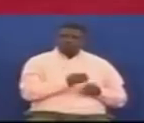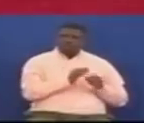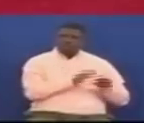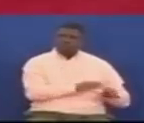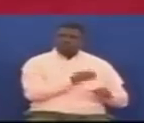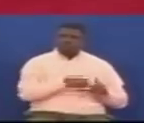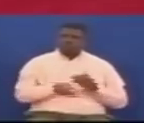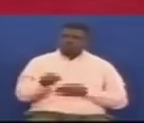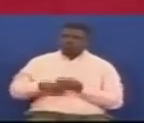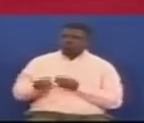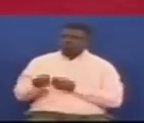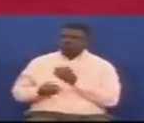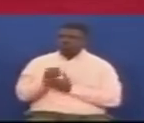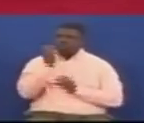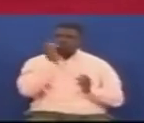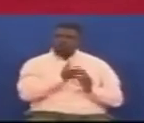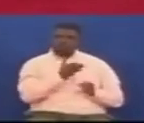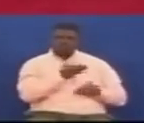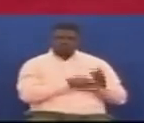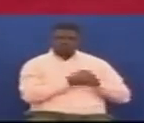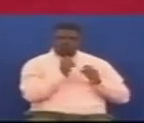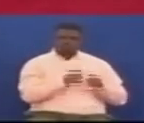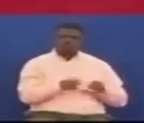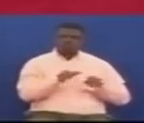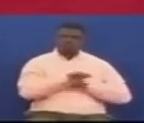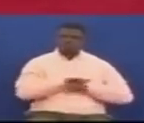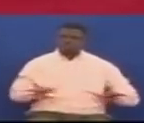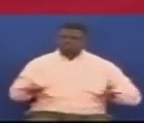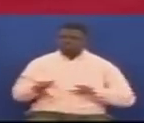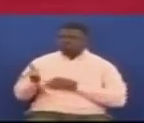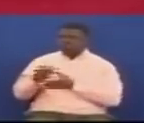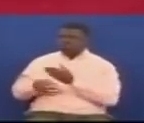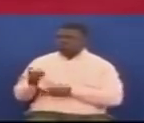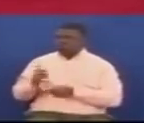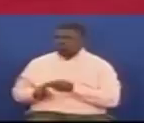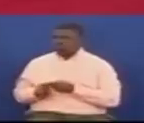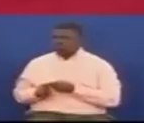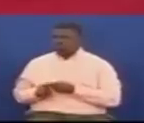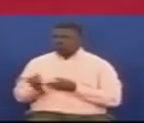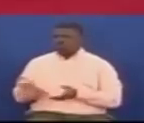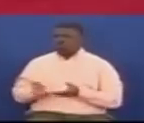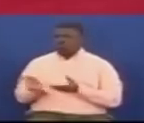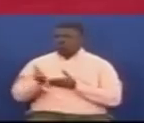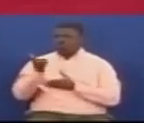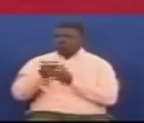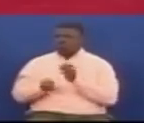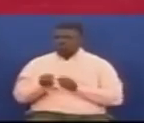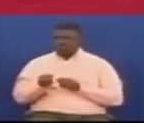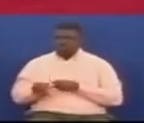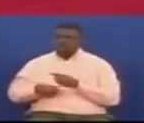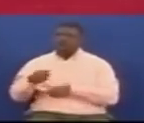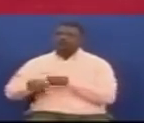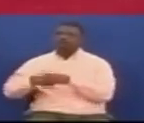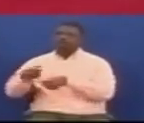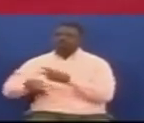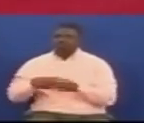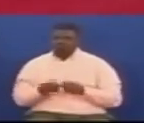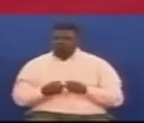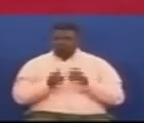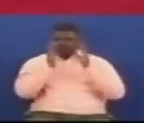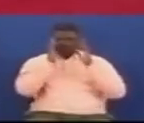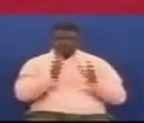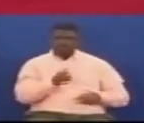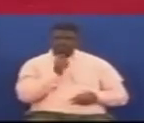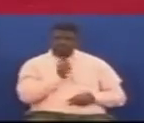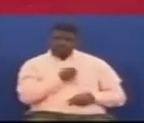na malengo mapana ya uchumi ya kuwa na utulivu kiuchumi na ukuaji endelevu jumuishi. Mheshimiwa Spika,